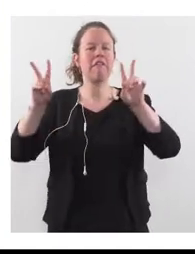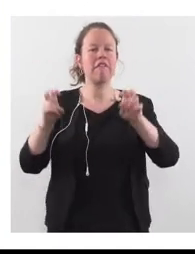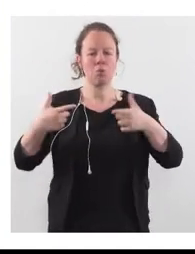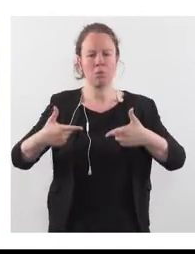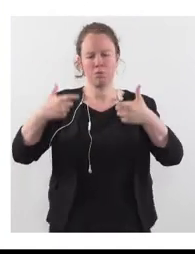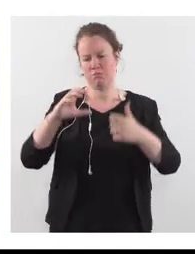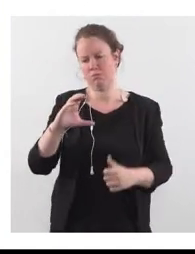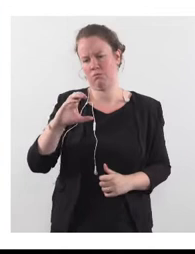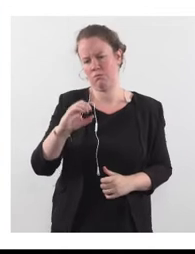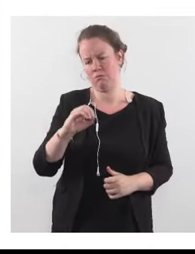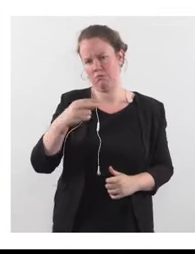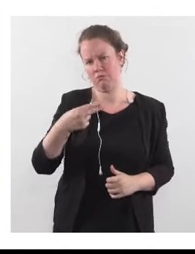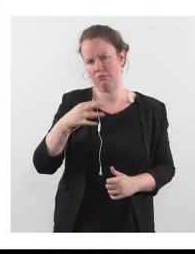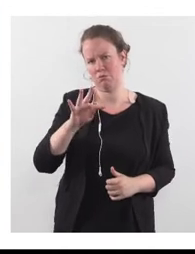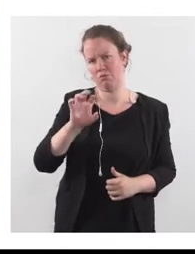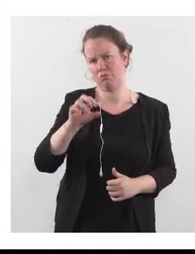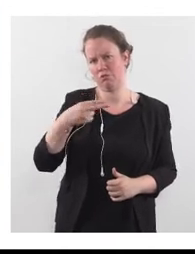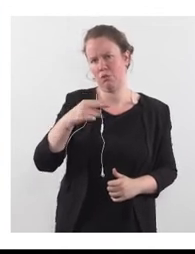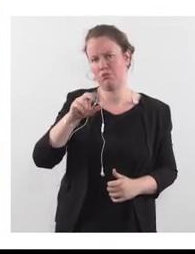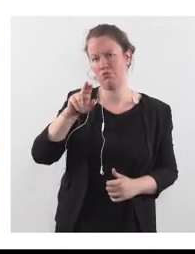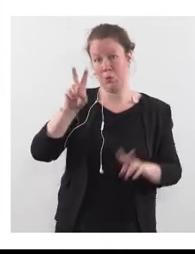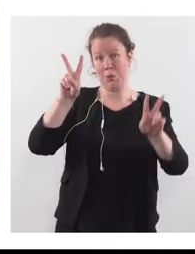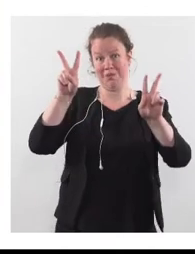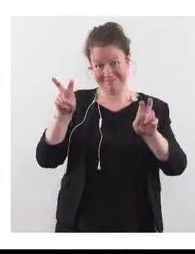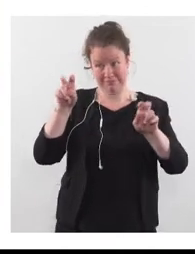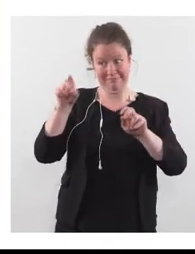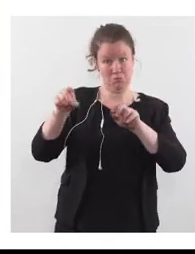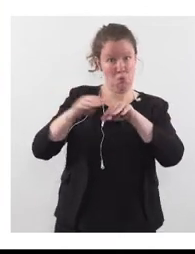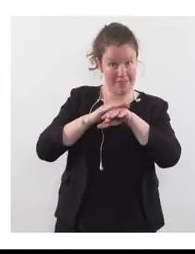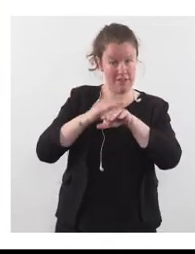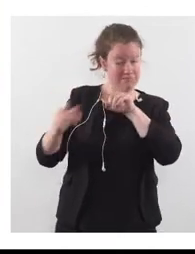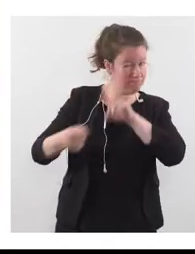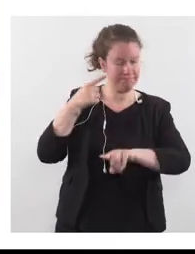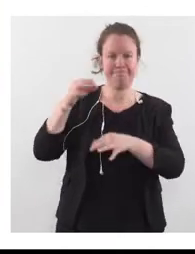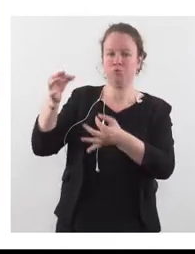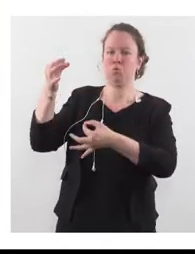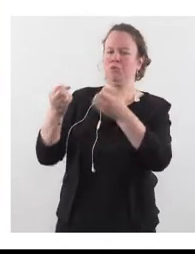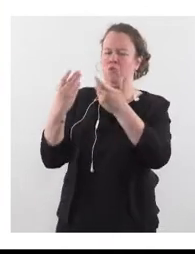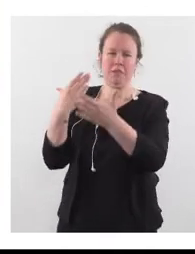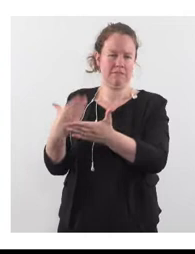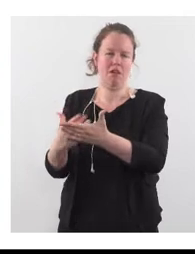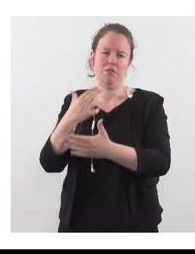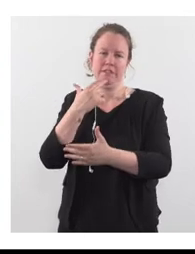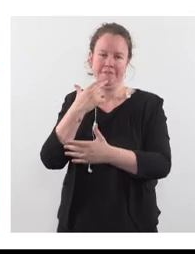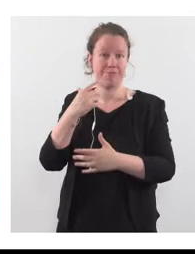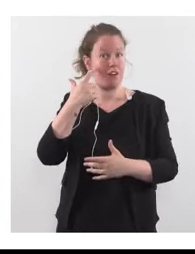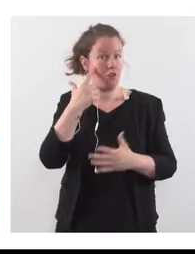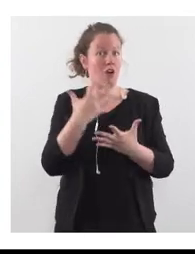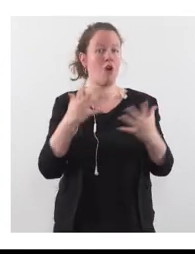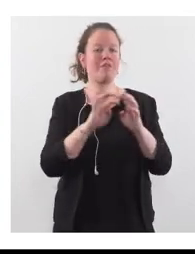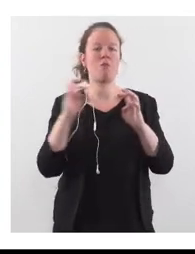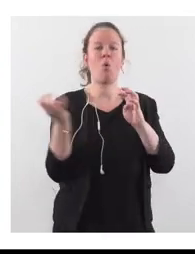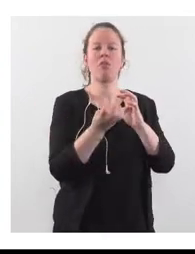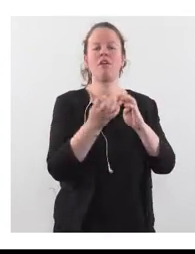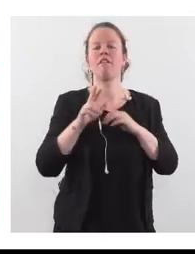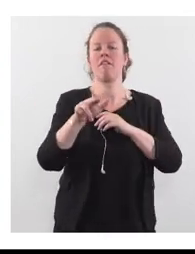seraient discriminatoires. Et la première table ronde portera justement sur cette question, sera animée par Isabelle Rorive, qui forme